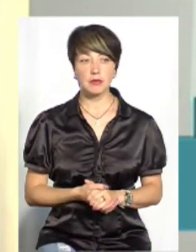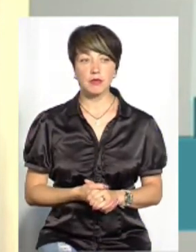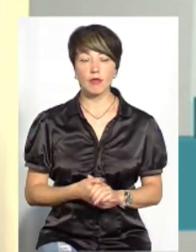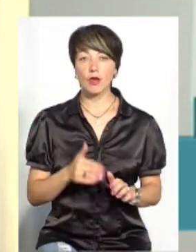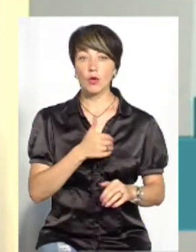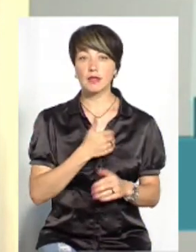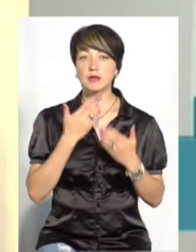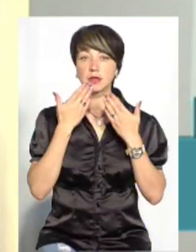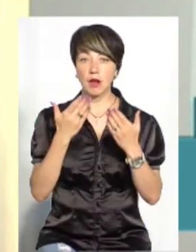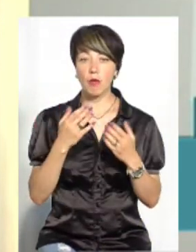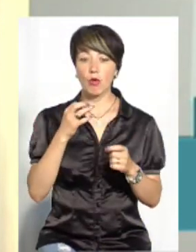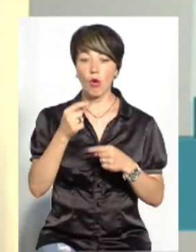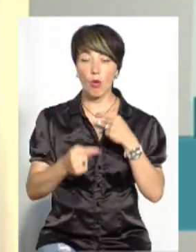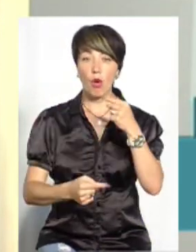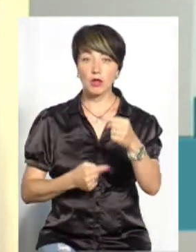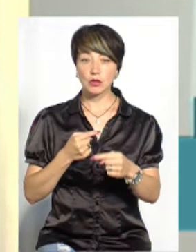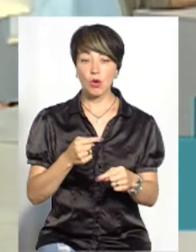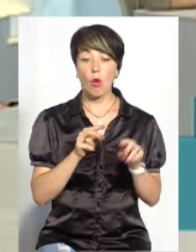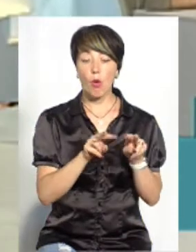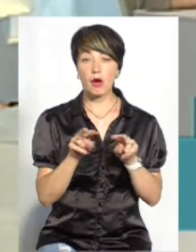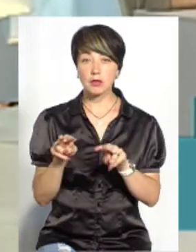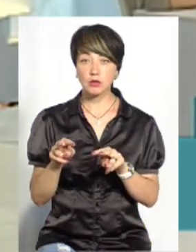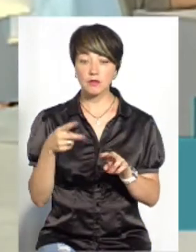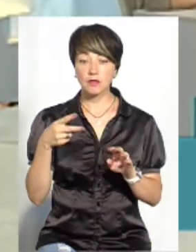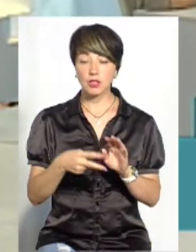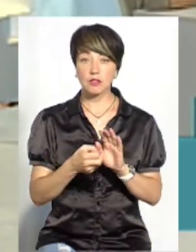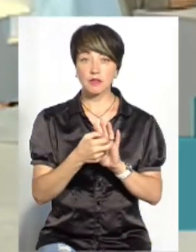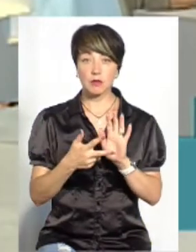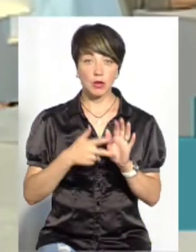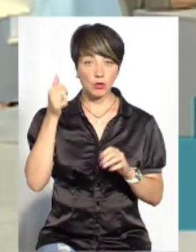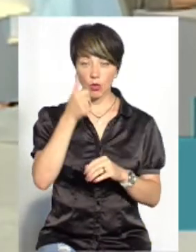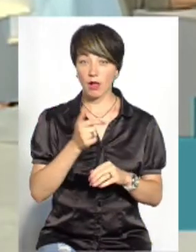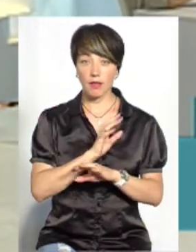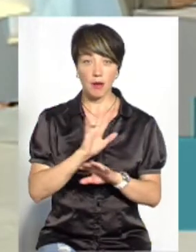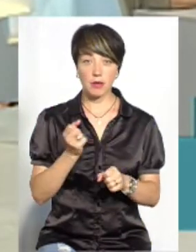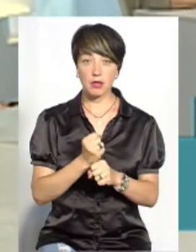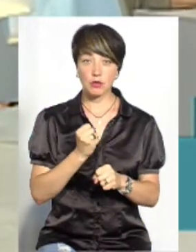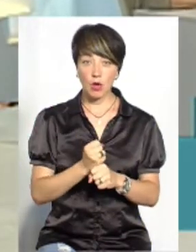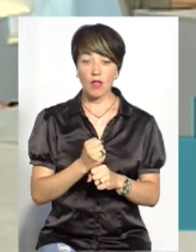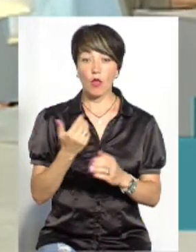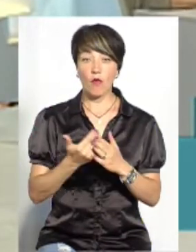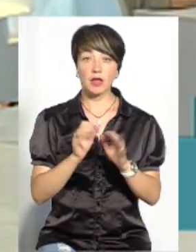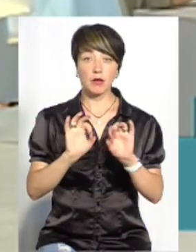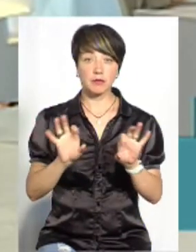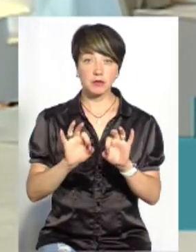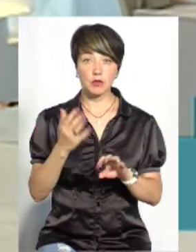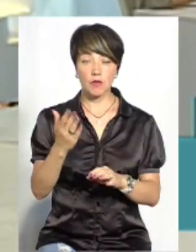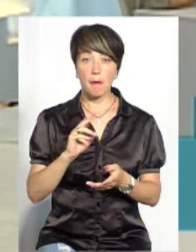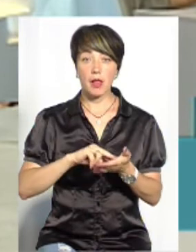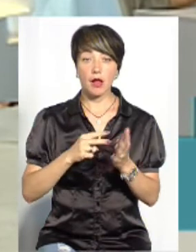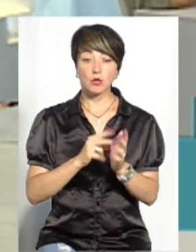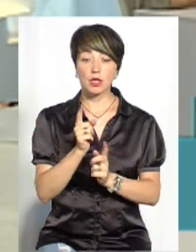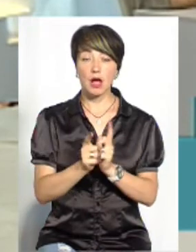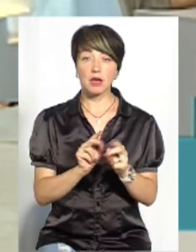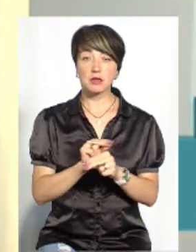колесо. З 2012 року воно не працює. В новинах, пане Василь, ви говорите про те, що плануєте його реставрувати. Ось скільки